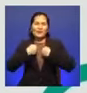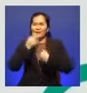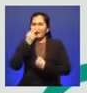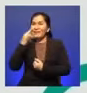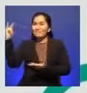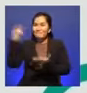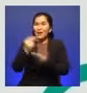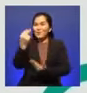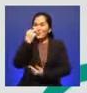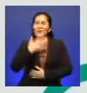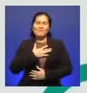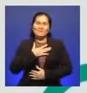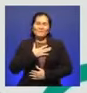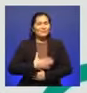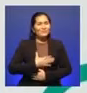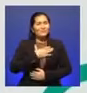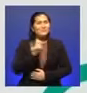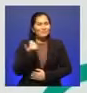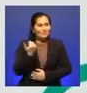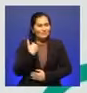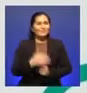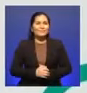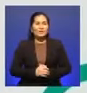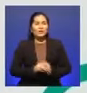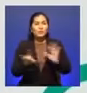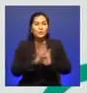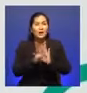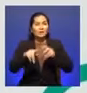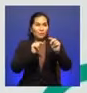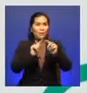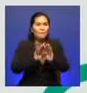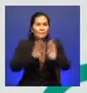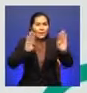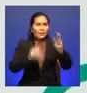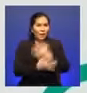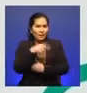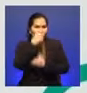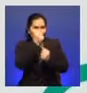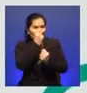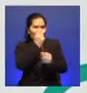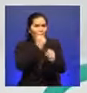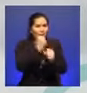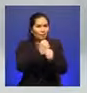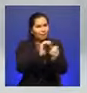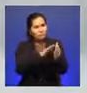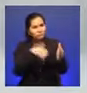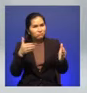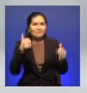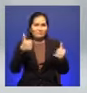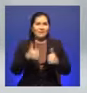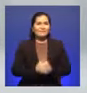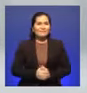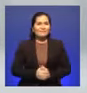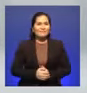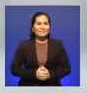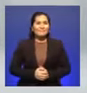จนะครับให้กับคนตำบลแว้งจนเราเปิดพื้นที่นะครับเข้ามาดูงานครับ ค่ะพอจะเห็นภาพแล้วนะคะคุณอาซึมิงเน้นย้ำน